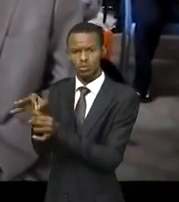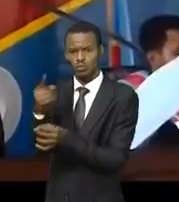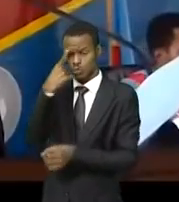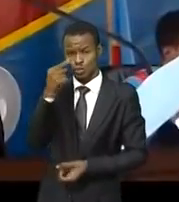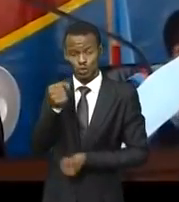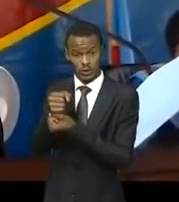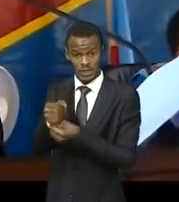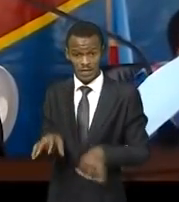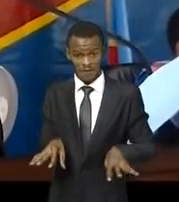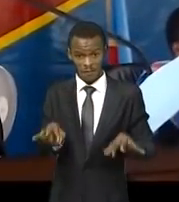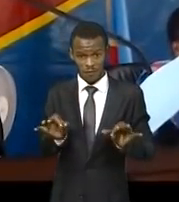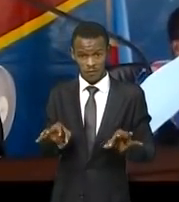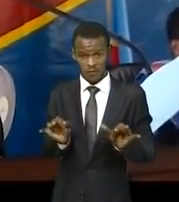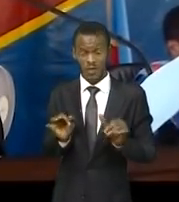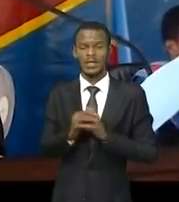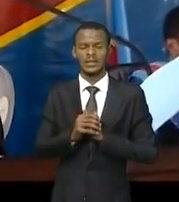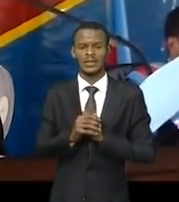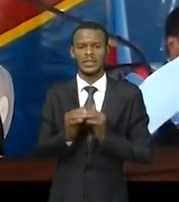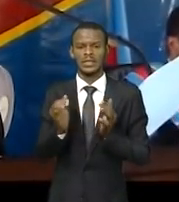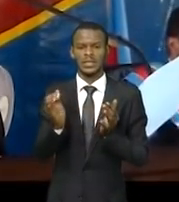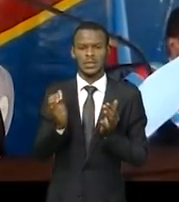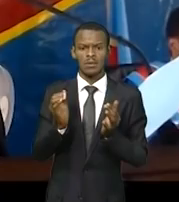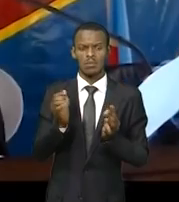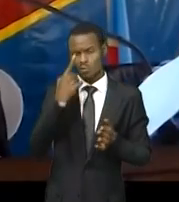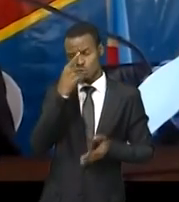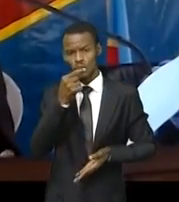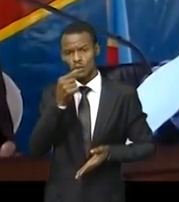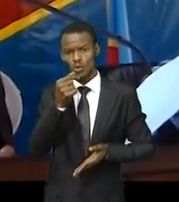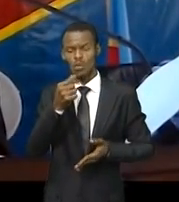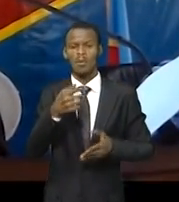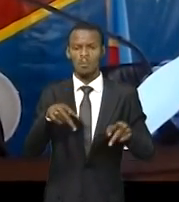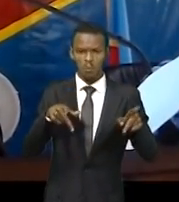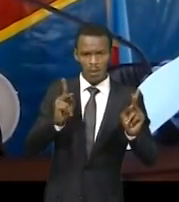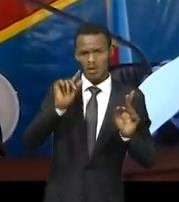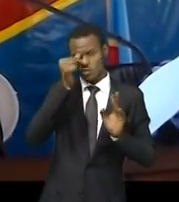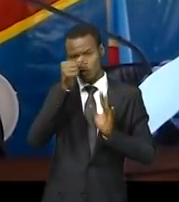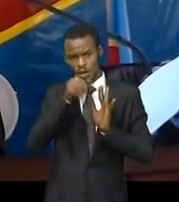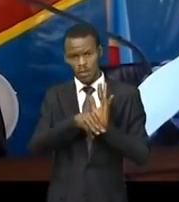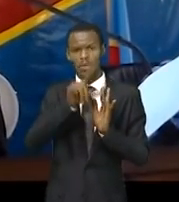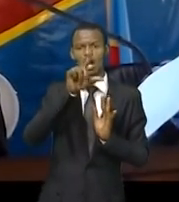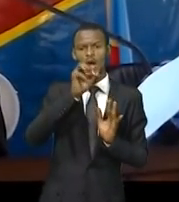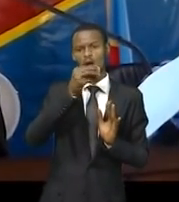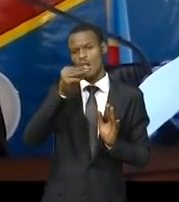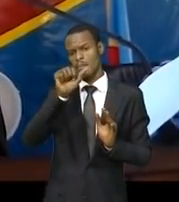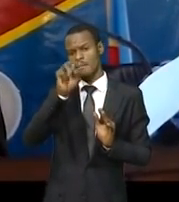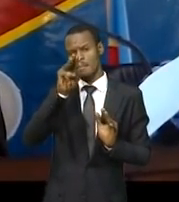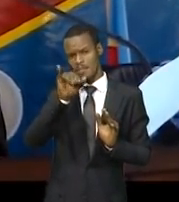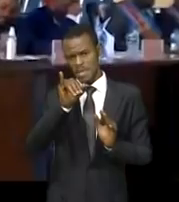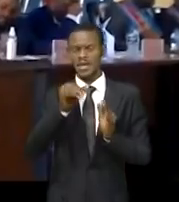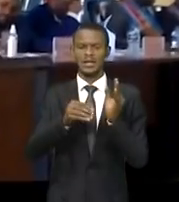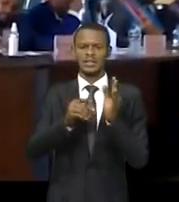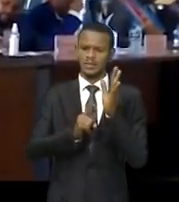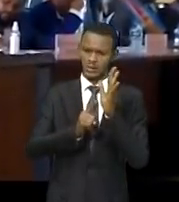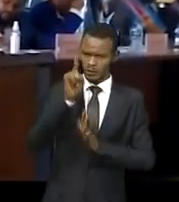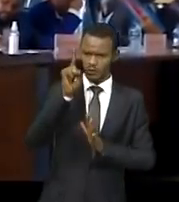originalité du gouvernement de Lomami qu'il faut la peine d'être expérimentée.